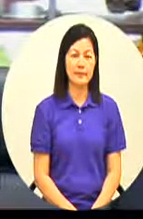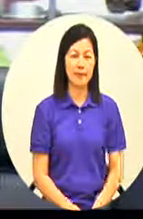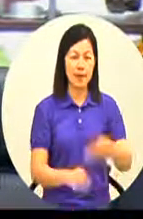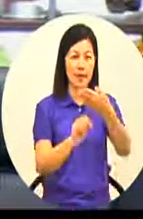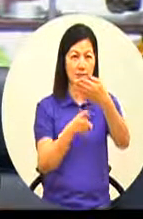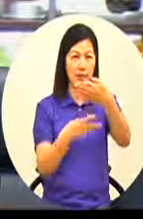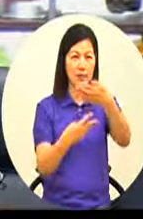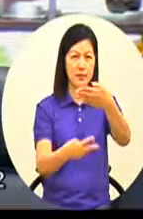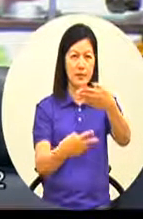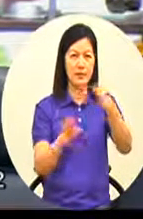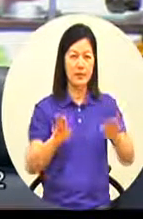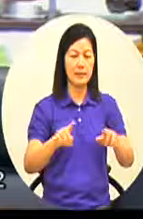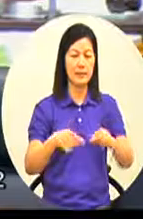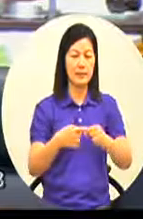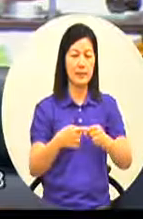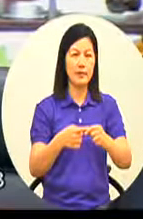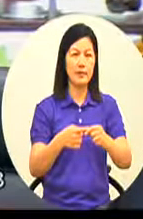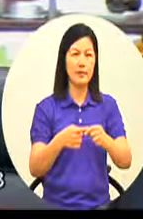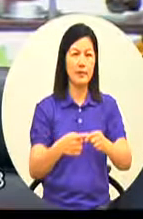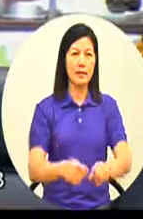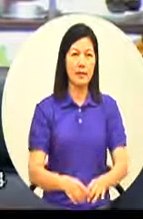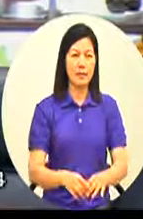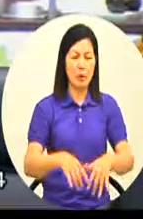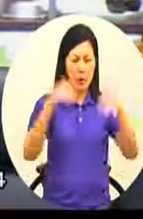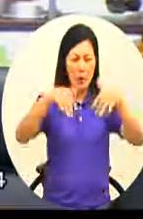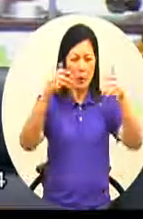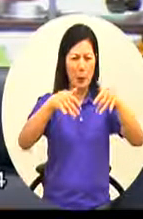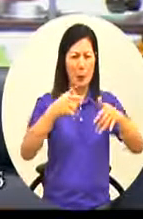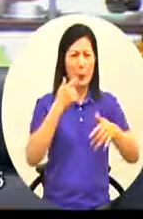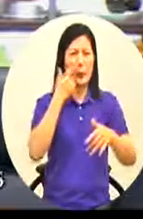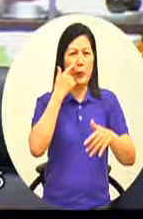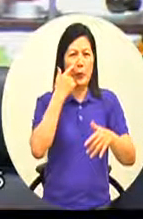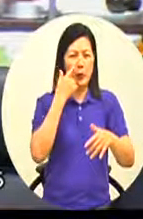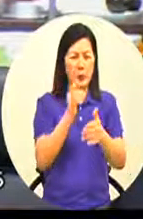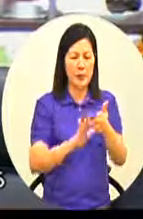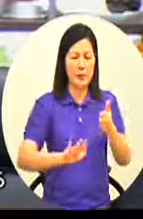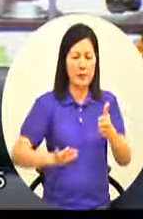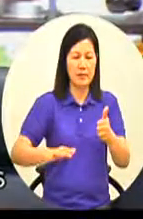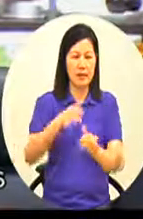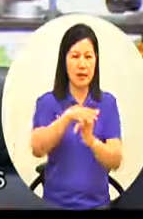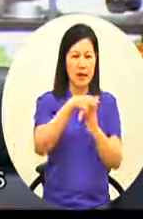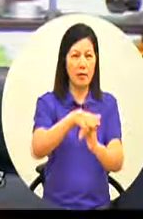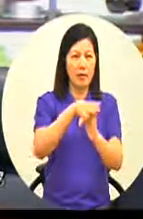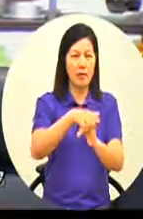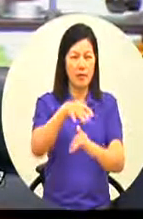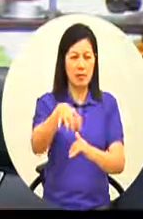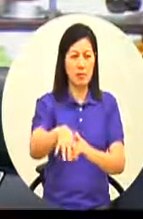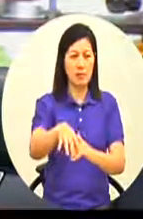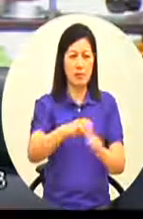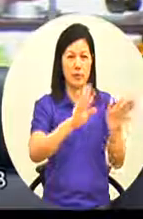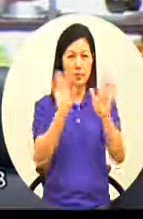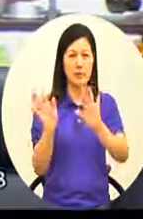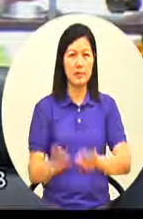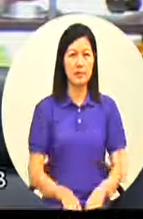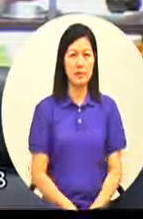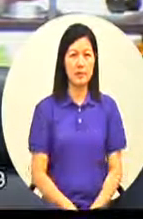9月3号的今年的9月3号的一个豪雨所造成的一个殡仪馆的状况。